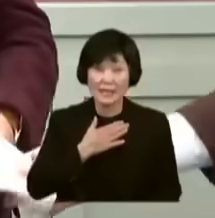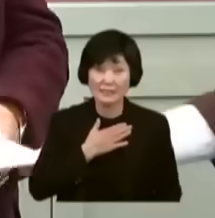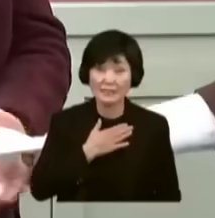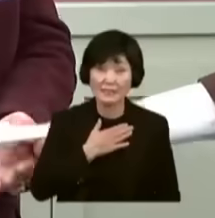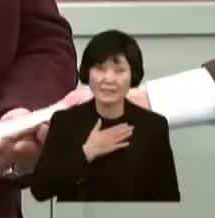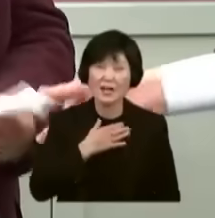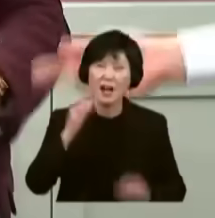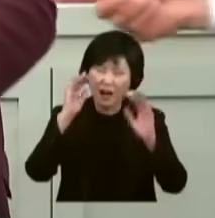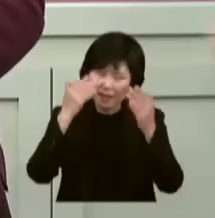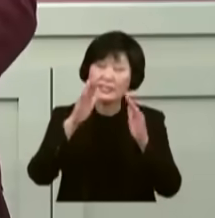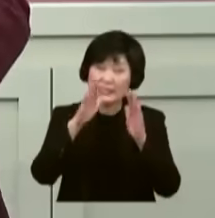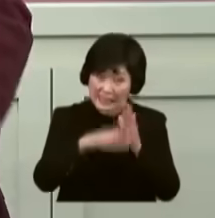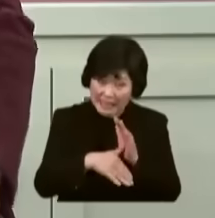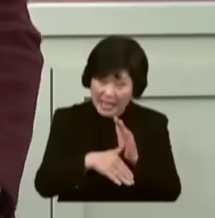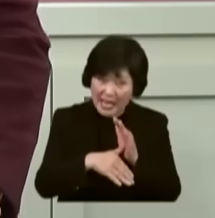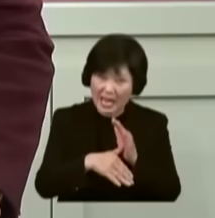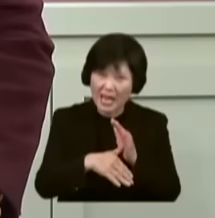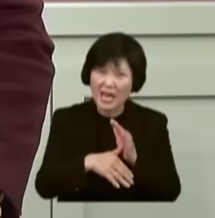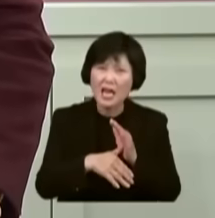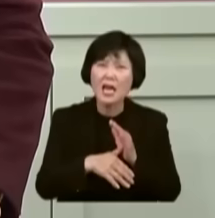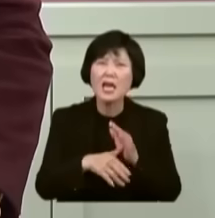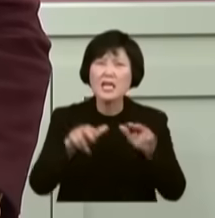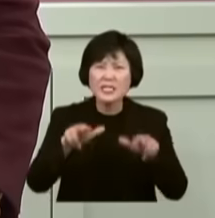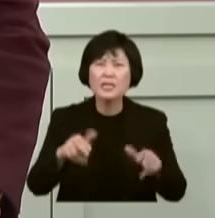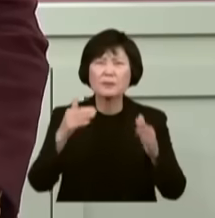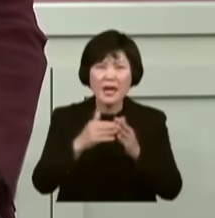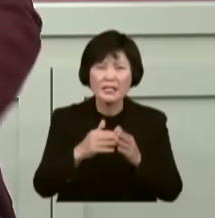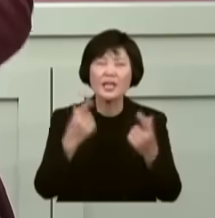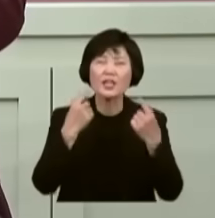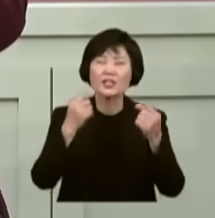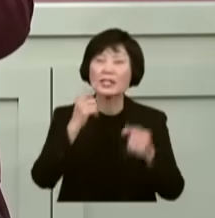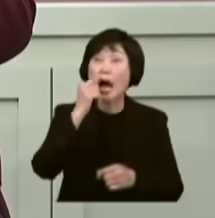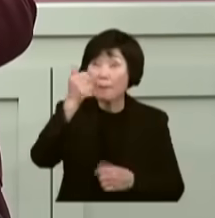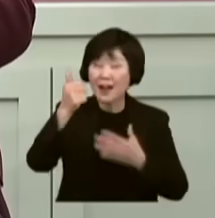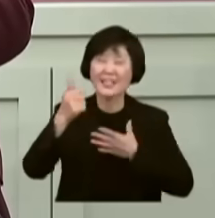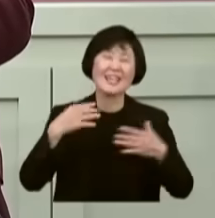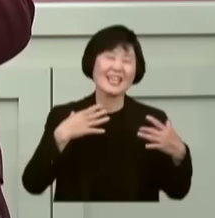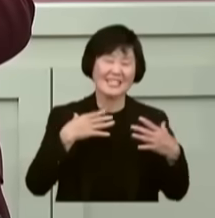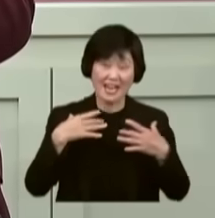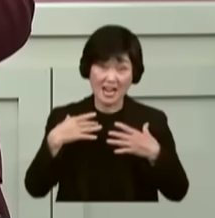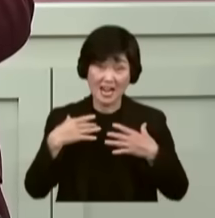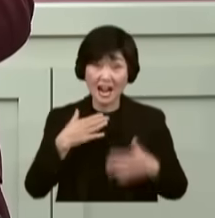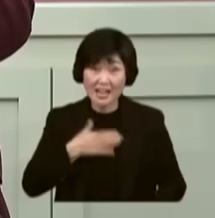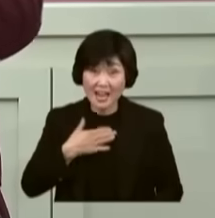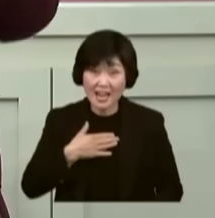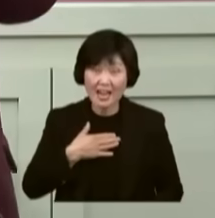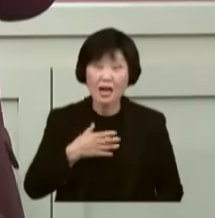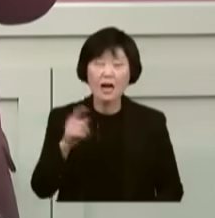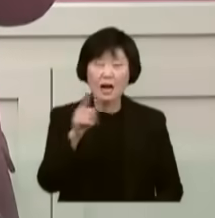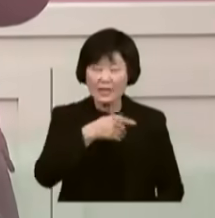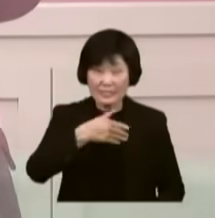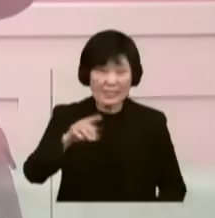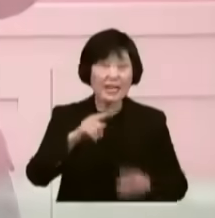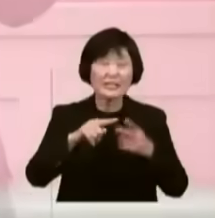나는 어렸을 때도 그렇고 지금도 그렇고 여전히 아빠가 내 자랑인 거 알지? 어딜 가나 아빠 자랑하는